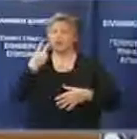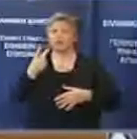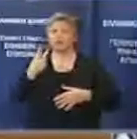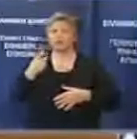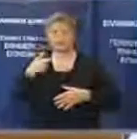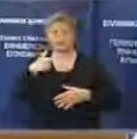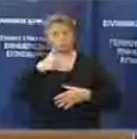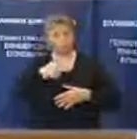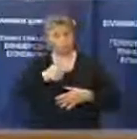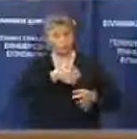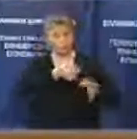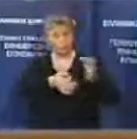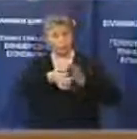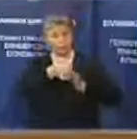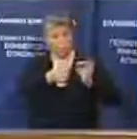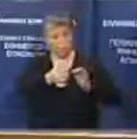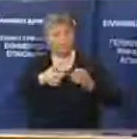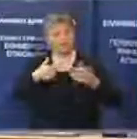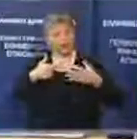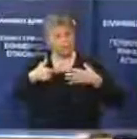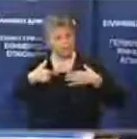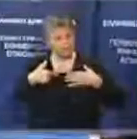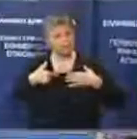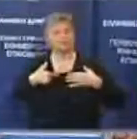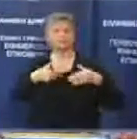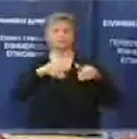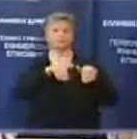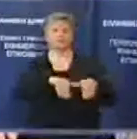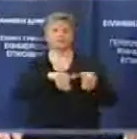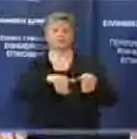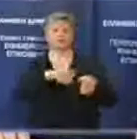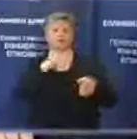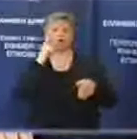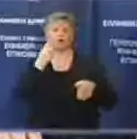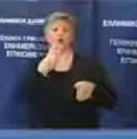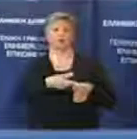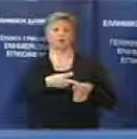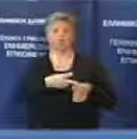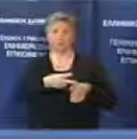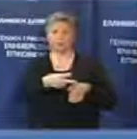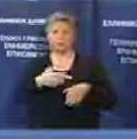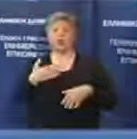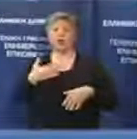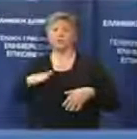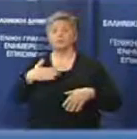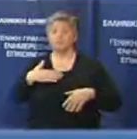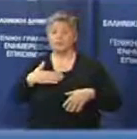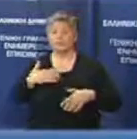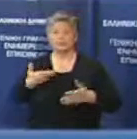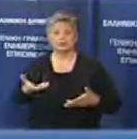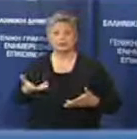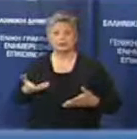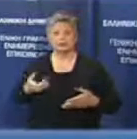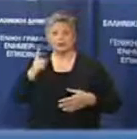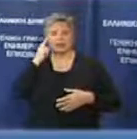γίνεται σεβαστό. Σεβαστό γίνεται, αποδεκτό γίνεται. Αν απαντούσα εγώ με